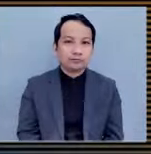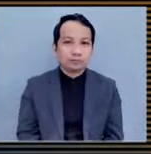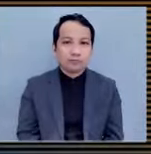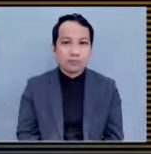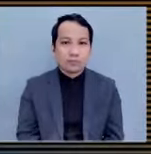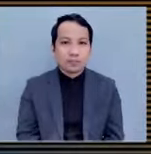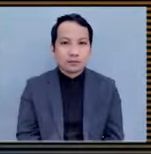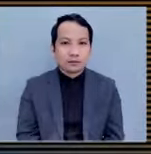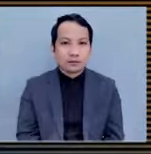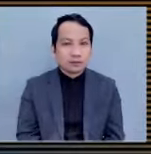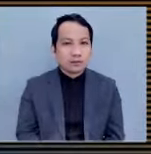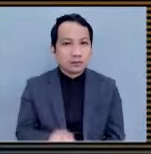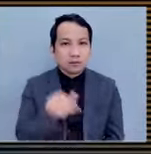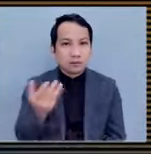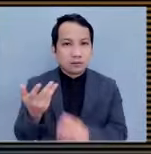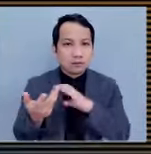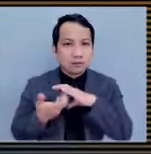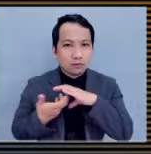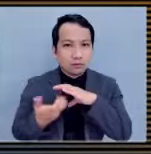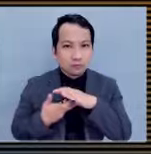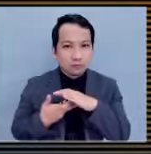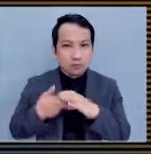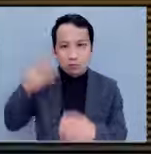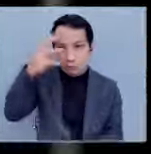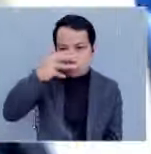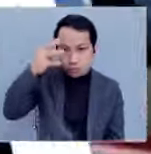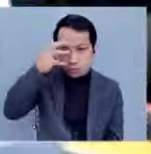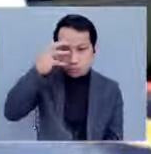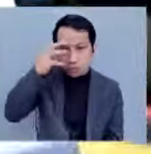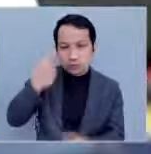Ang ilang customer, nagpanik at napatakbo.